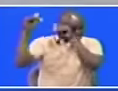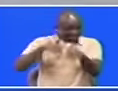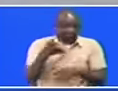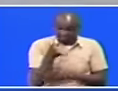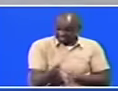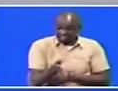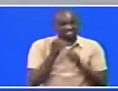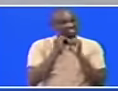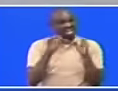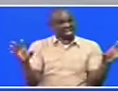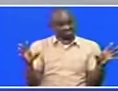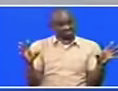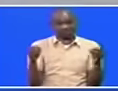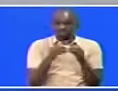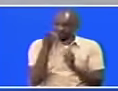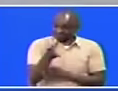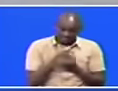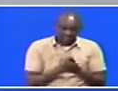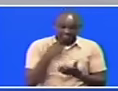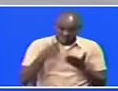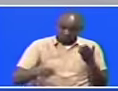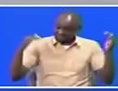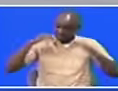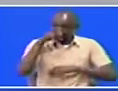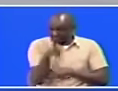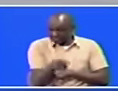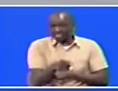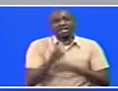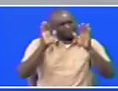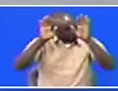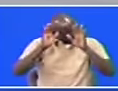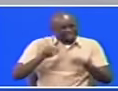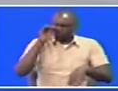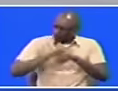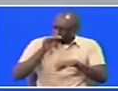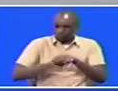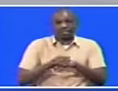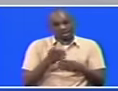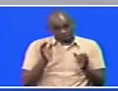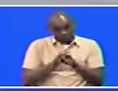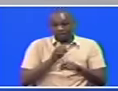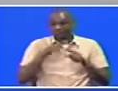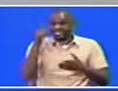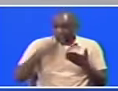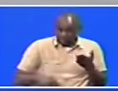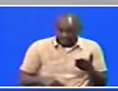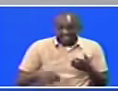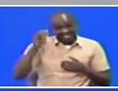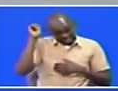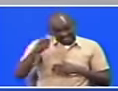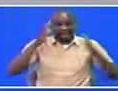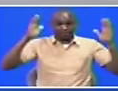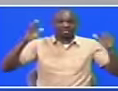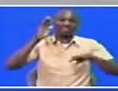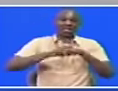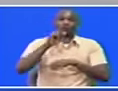la siku mbili, washikadau wameelezea kuwa kongamano hili limekuwa la kufana hata zaidi, lakini wamesema kuwa Kenya ni kubwa